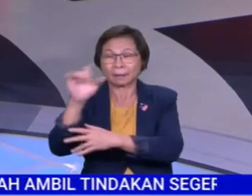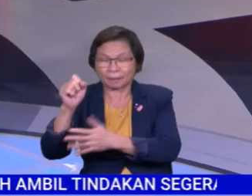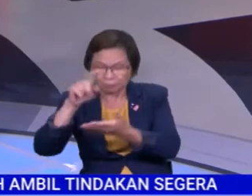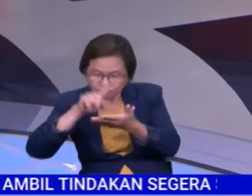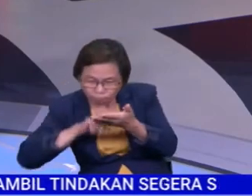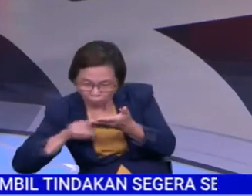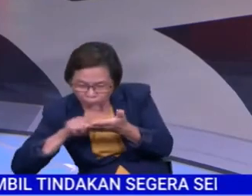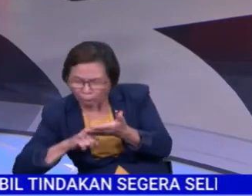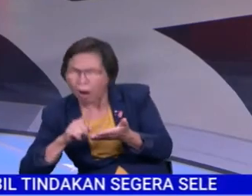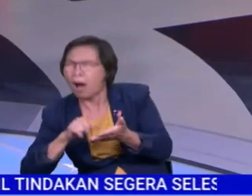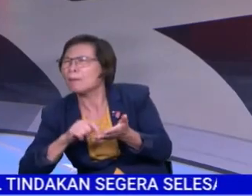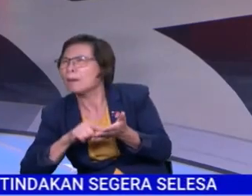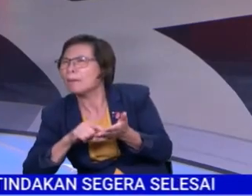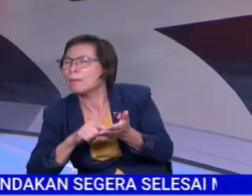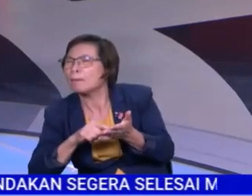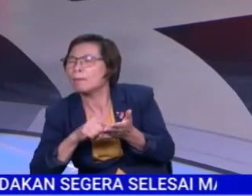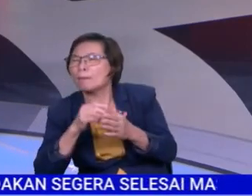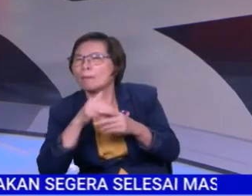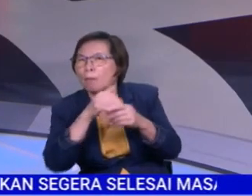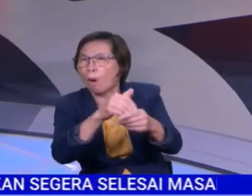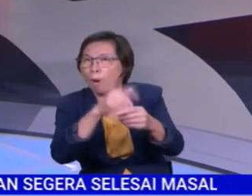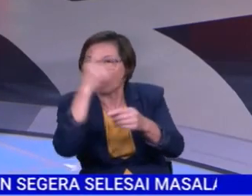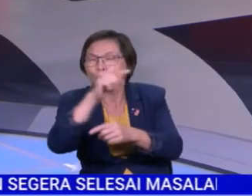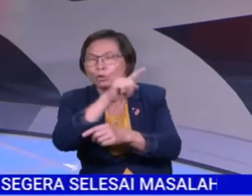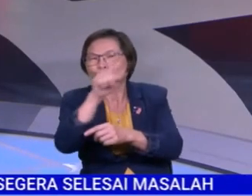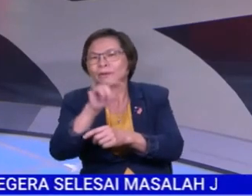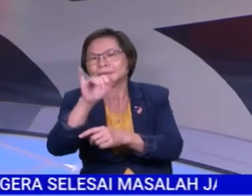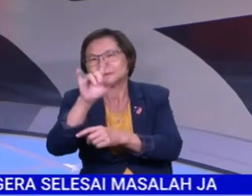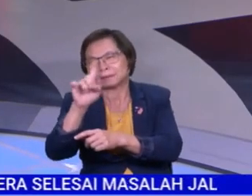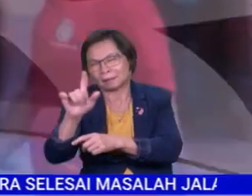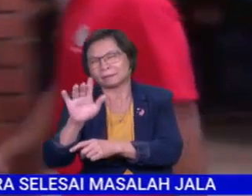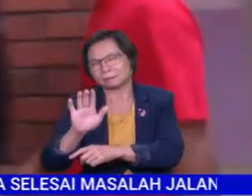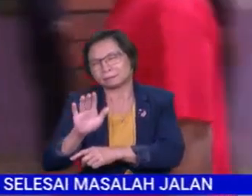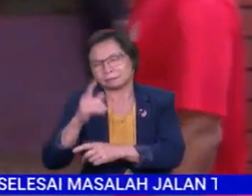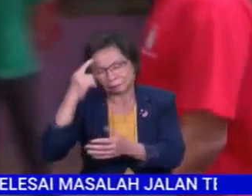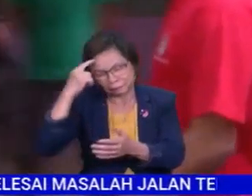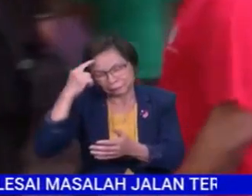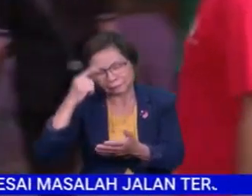meneliti bentuk ganjaran yang sewajarnya buat Muhammad Ziad.